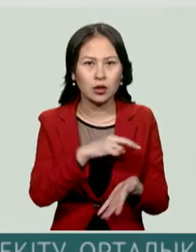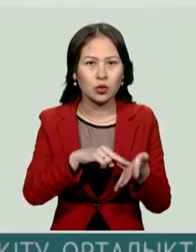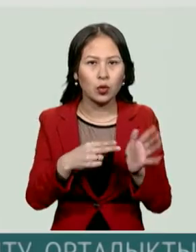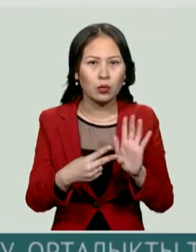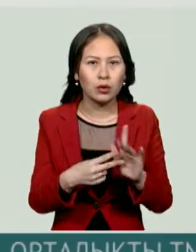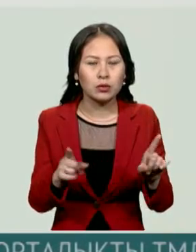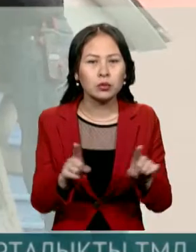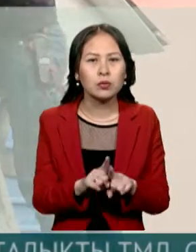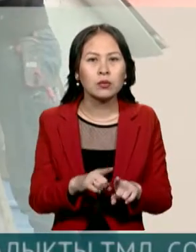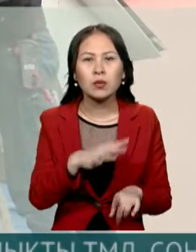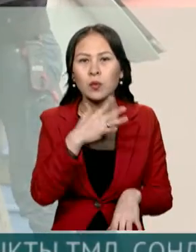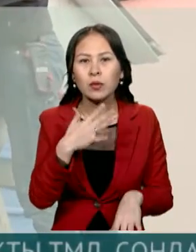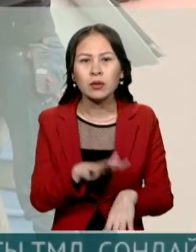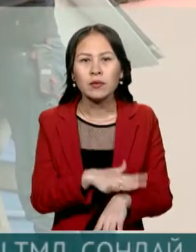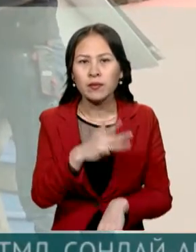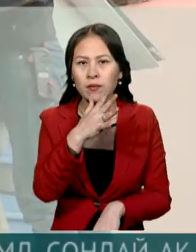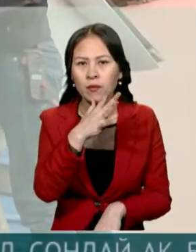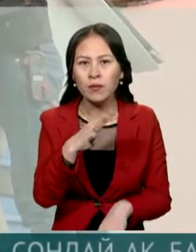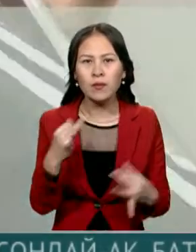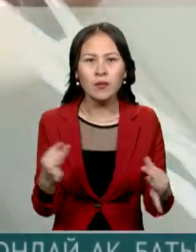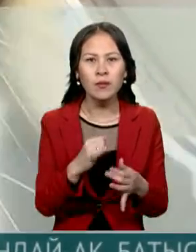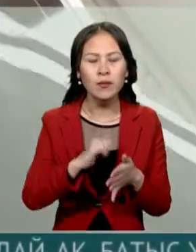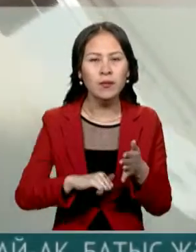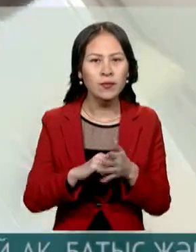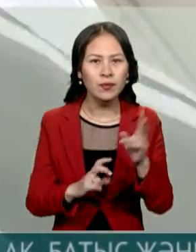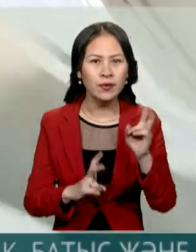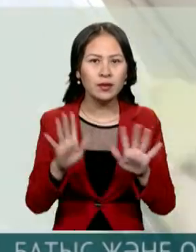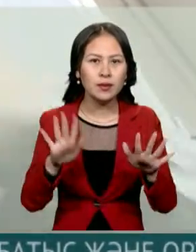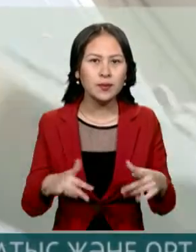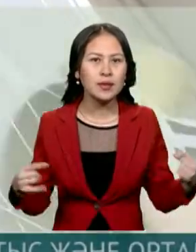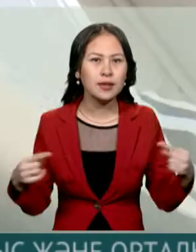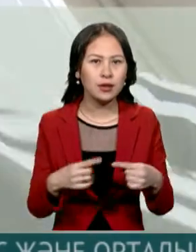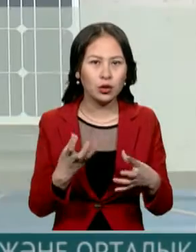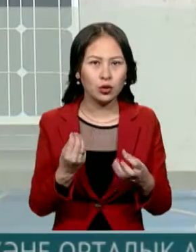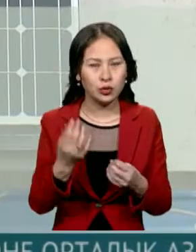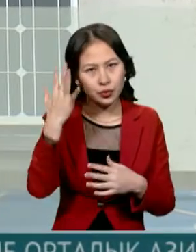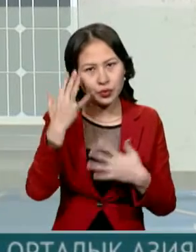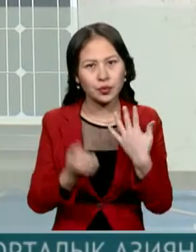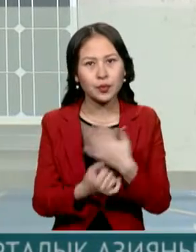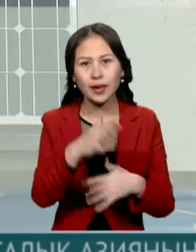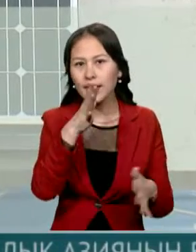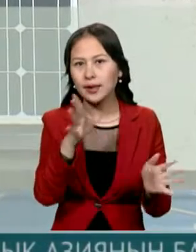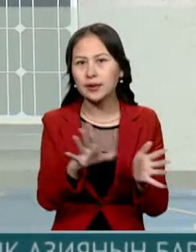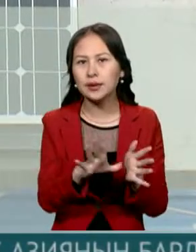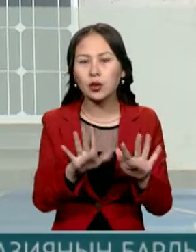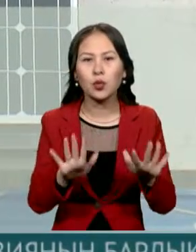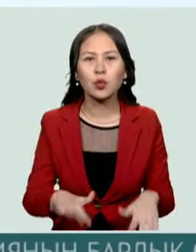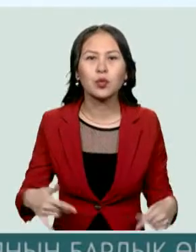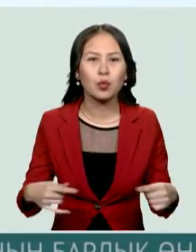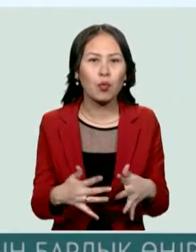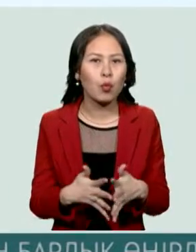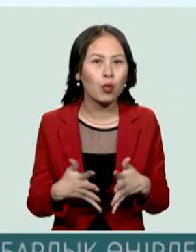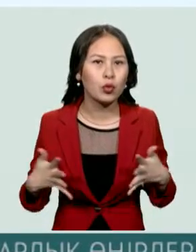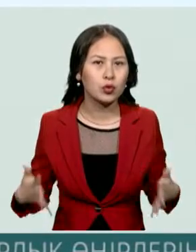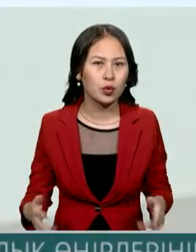жоба Мұратты көп жылдан бері қызықтырып келген. Себебі өнеркәсібі өрлеп келе жатқан мұнайлы өңірде электр қуатына деген сұраныс өте